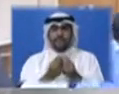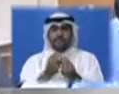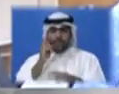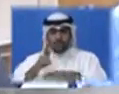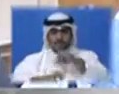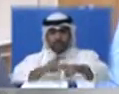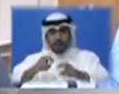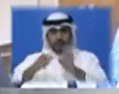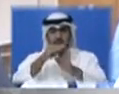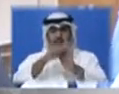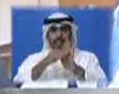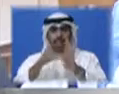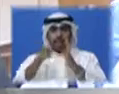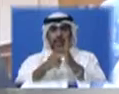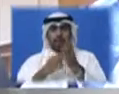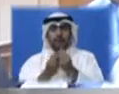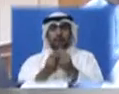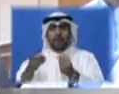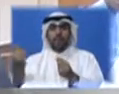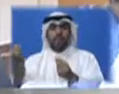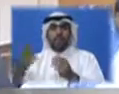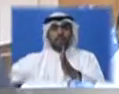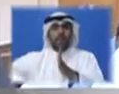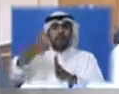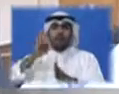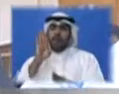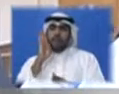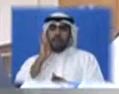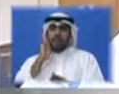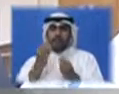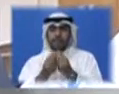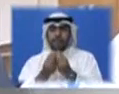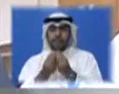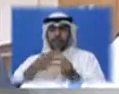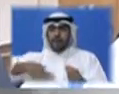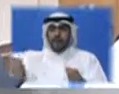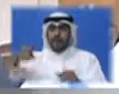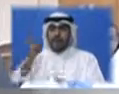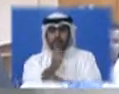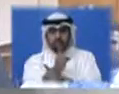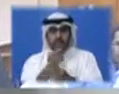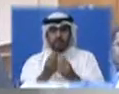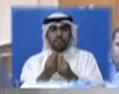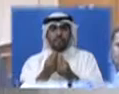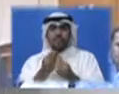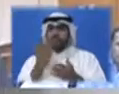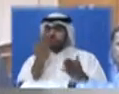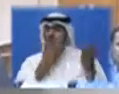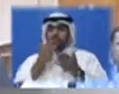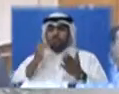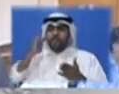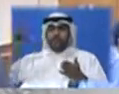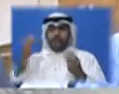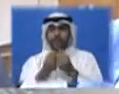هي أهم بند من البنود الخاصة في الاتفاقية، ويليها التدريب سواء التدريب للطلبة أو التدريب لأعضاء هيئة التدريس في المعهد والاستفادة